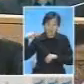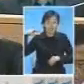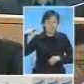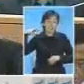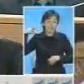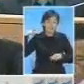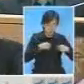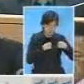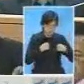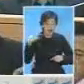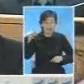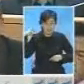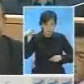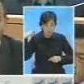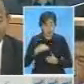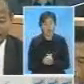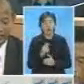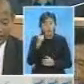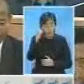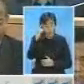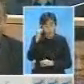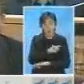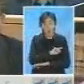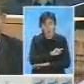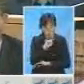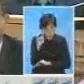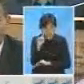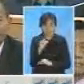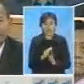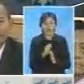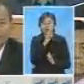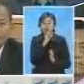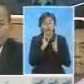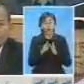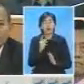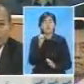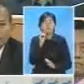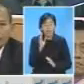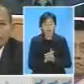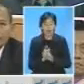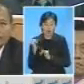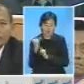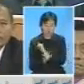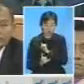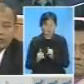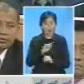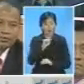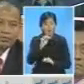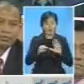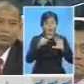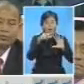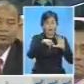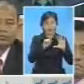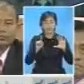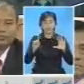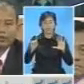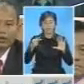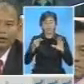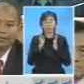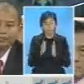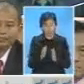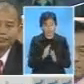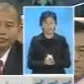าวันหนึ่งท่านเชื่อไหมครับถ้าคนไม่ศรัทธาเนี่ยจะมีคนมาวันละ 5,000 คน 10,000 คนเหรอครับ